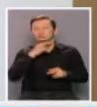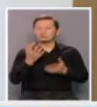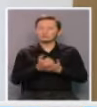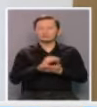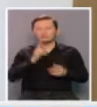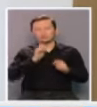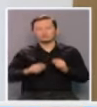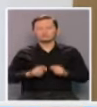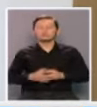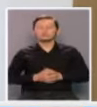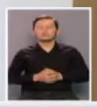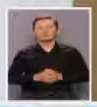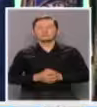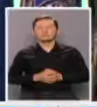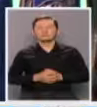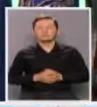мне».